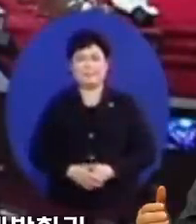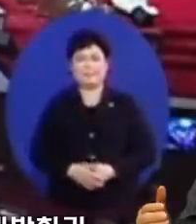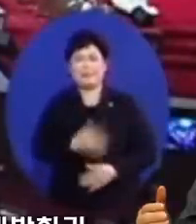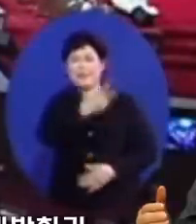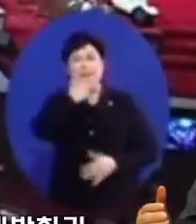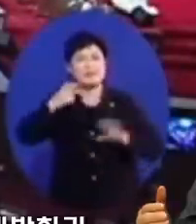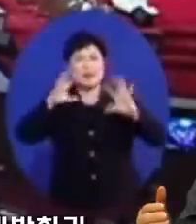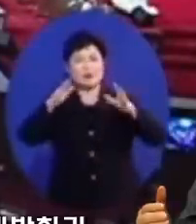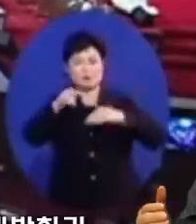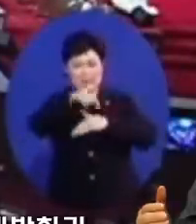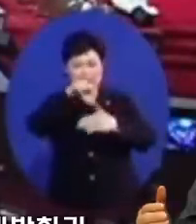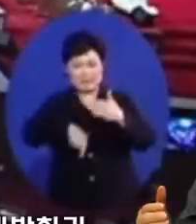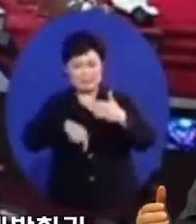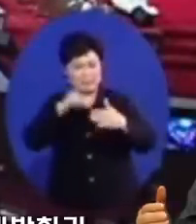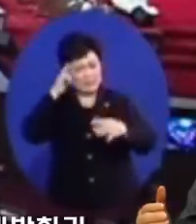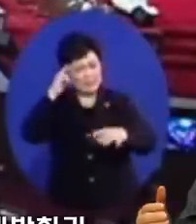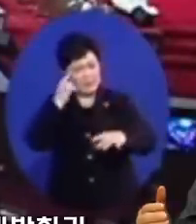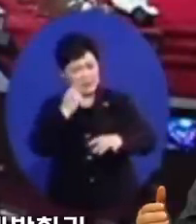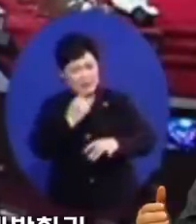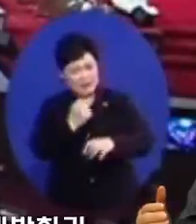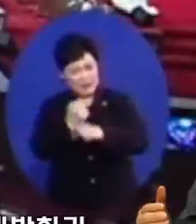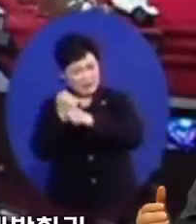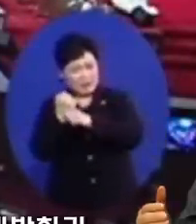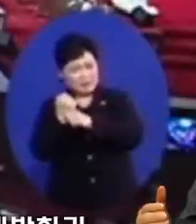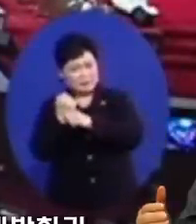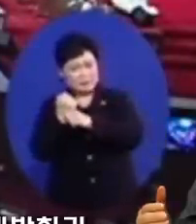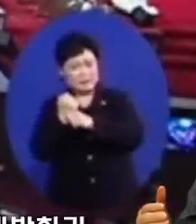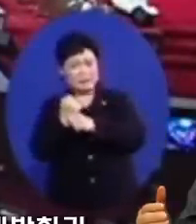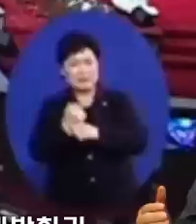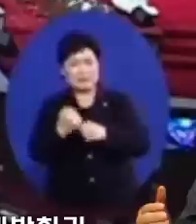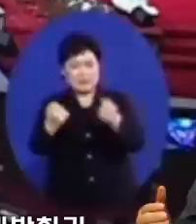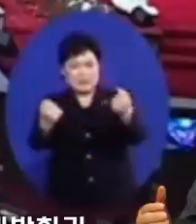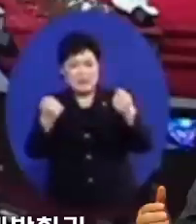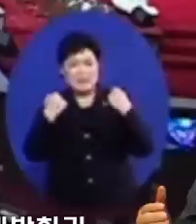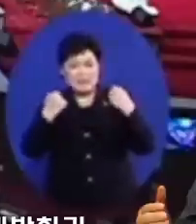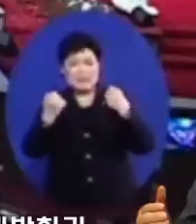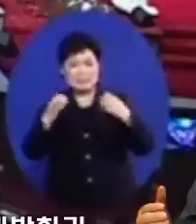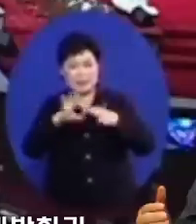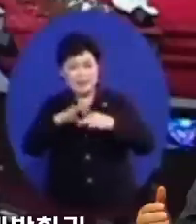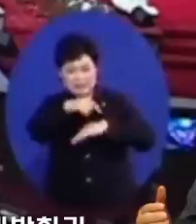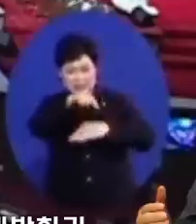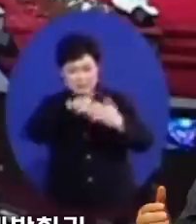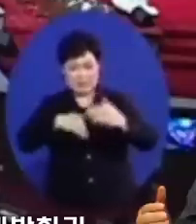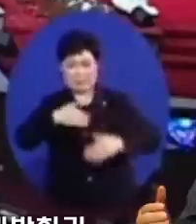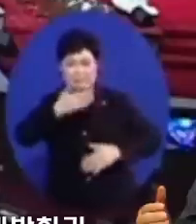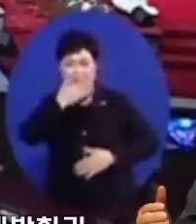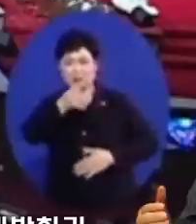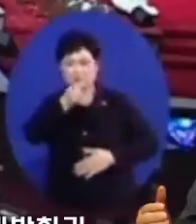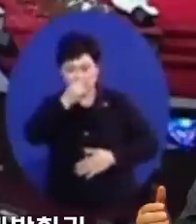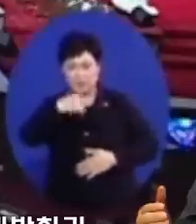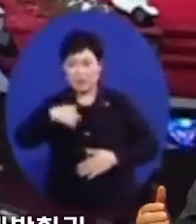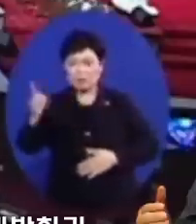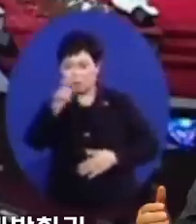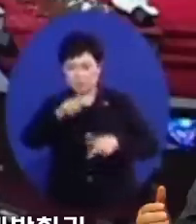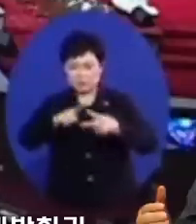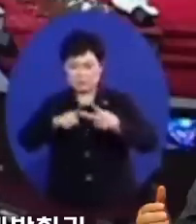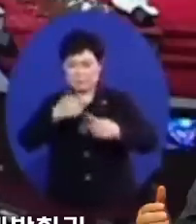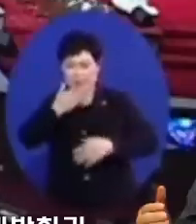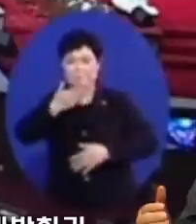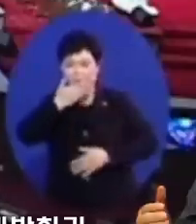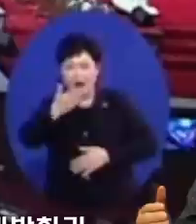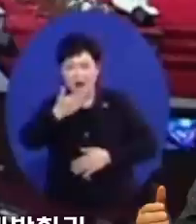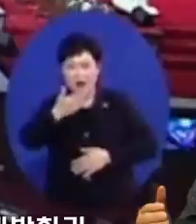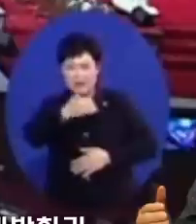영국의 심리학자 하더필드 박사는 힘의 심리라는 책에서 난 할 수 있어, 난 뭐든지 해낼 거야